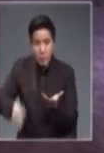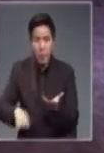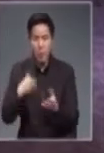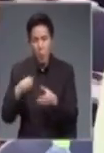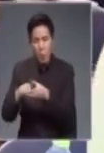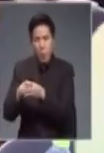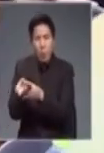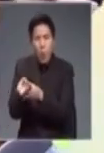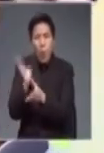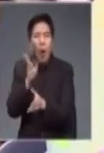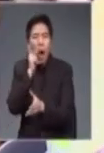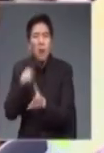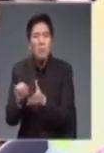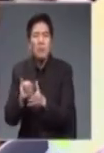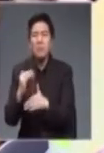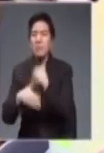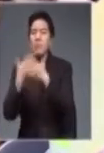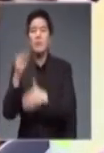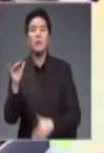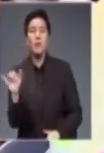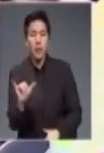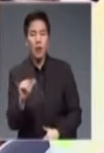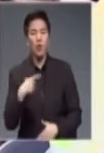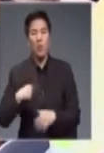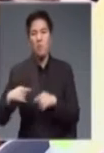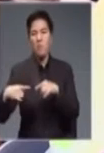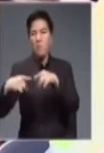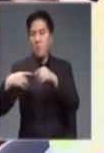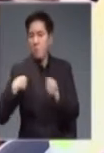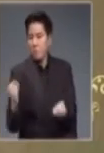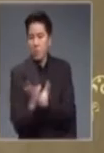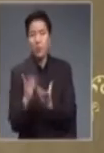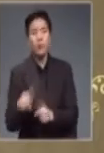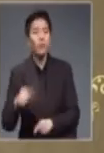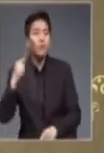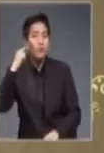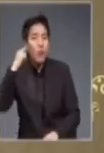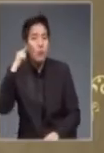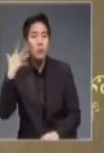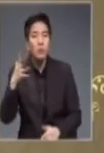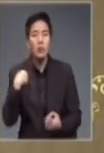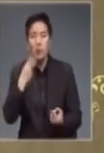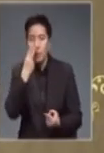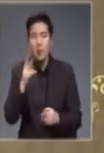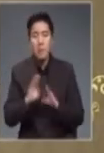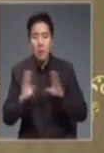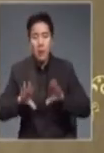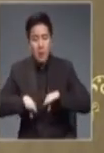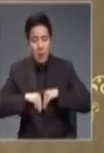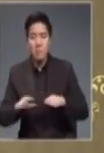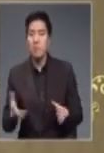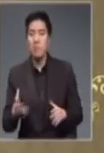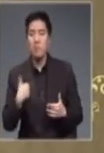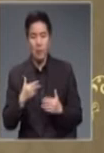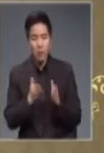ปัญหาการค้ามนุษย์ IUU IKO การบุกรุกป่าการจัดสรรที่ดินทำกินการบริหารจัดการน้ำทั้งระบบอย่างบูรณา